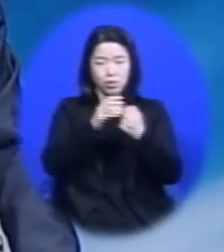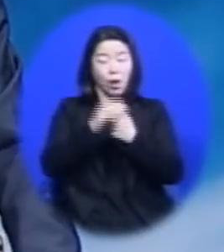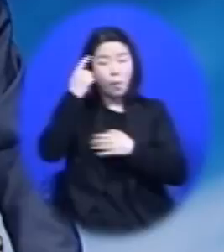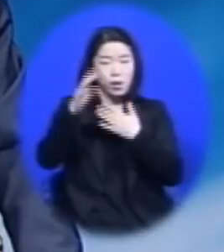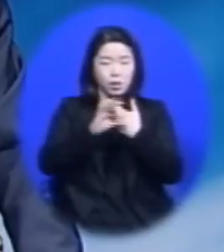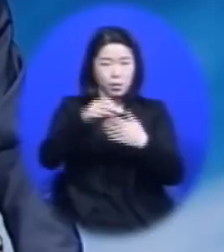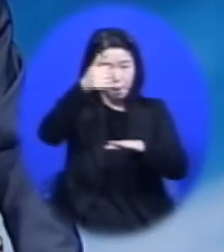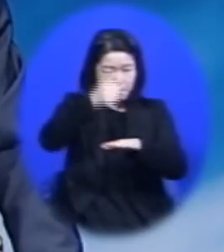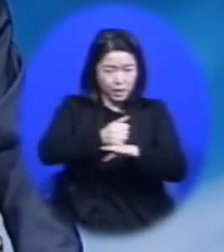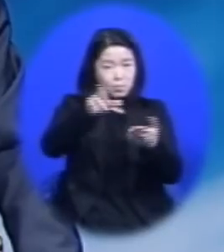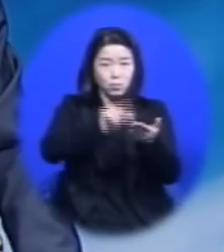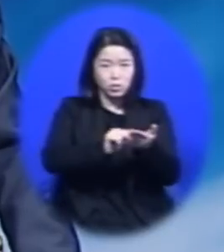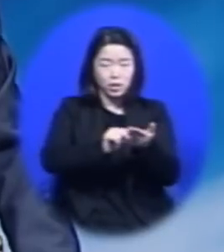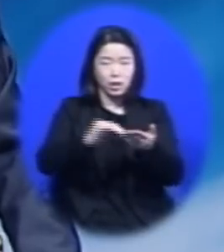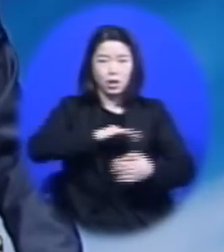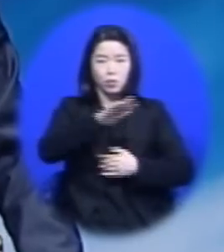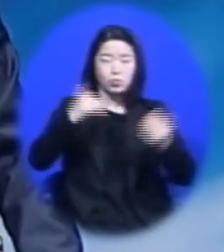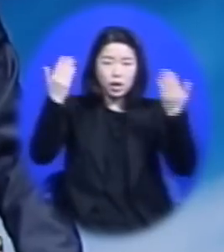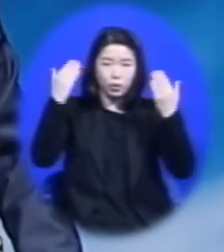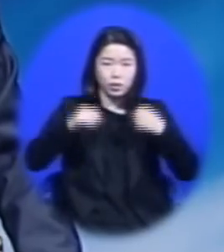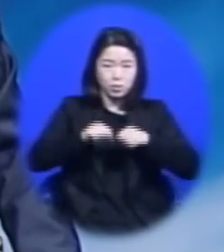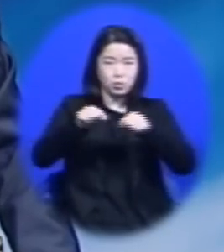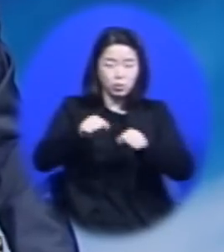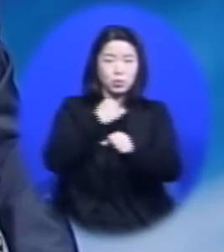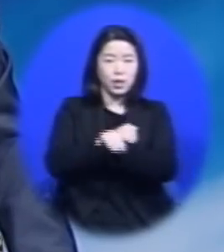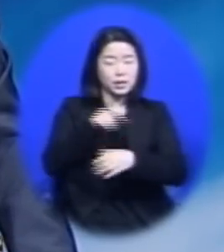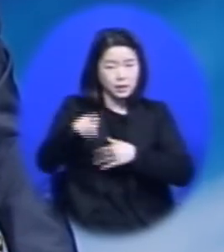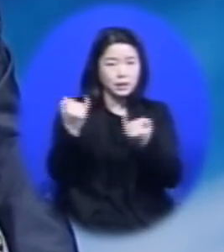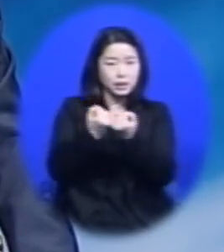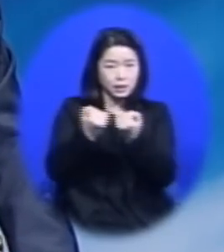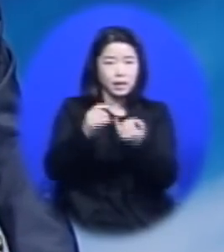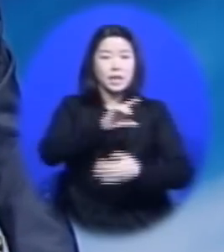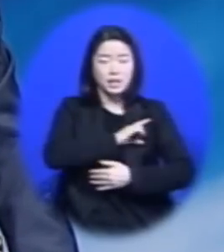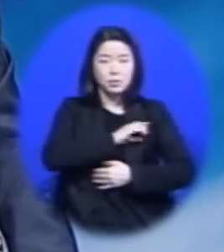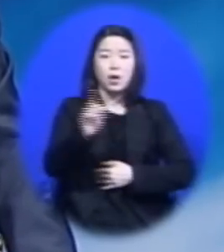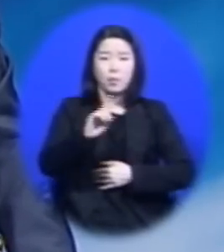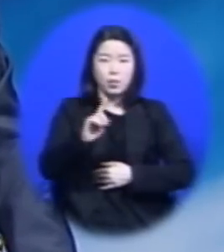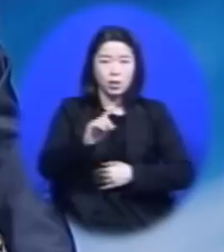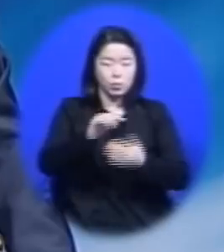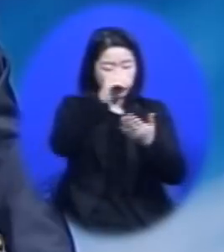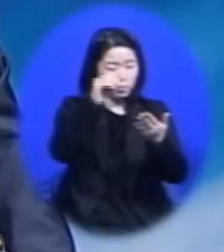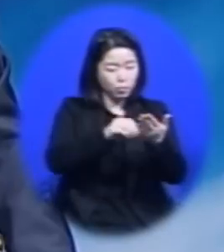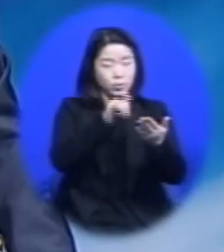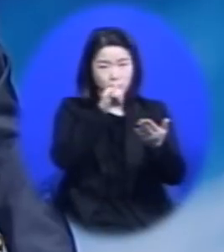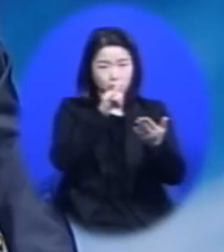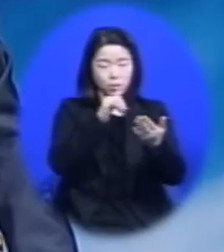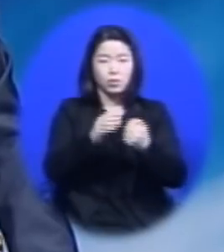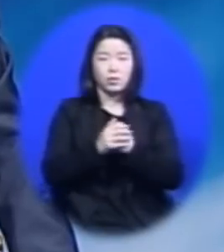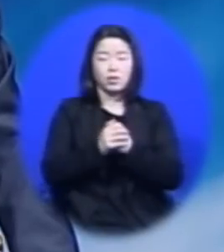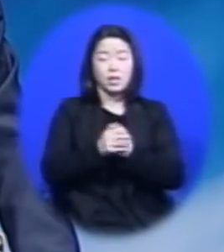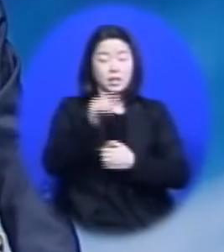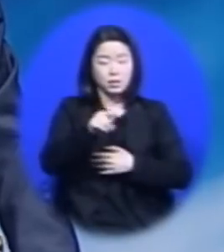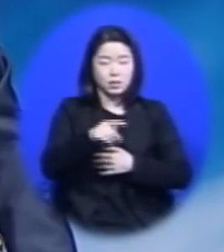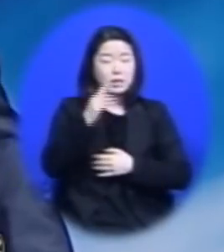왜냐면 마지막 문제가 우리 학교에서 청소하는 그 여자의 이름은 무엇이냐는 것이었기 때문이다